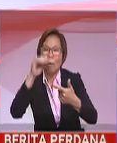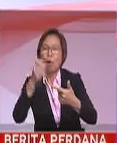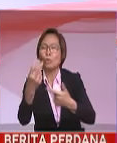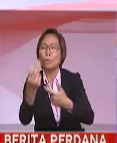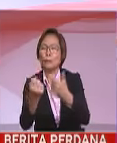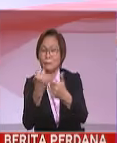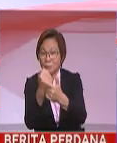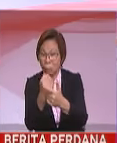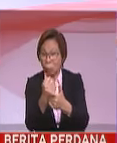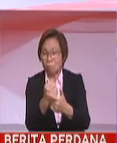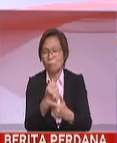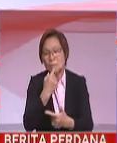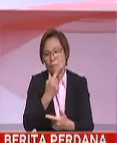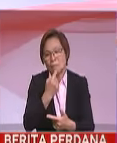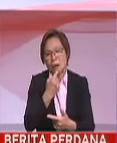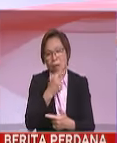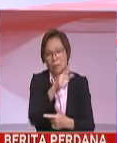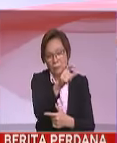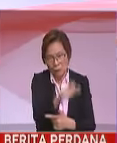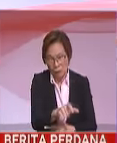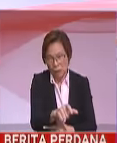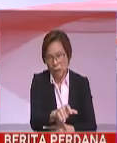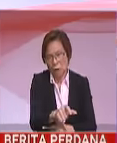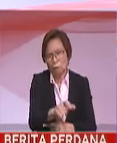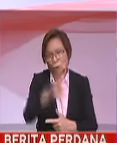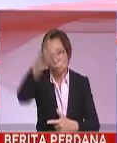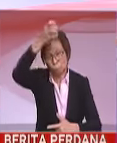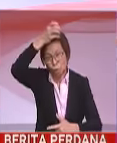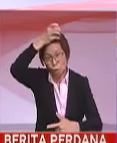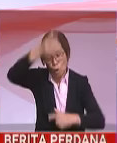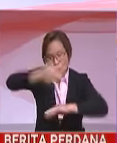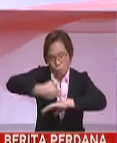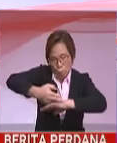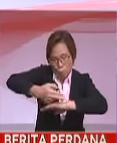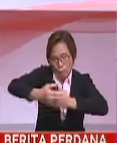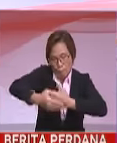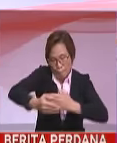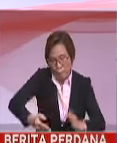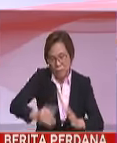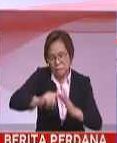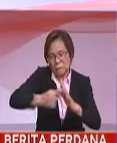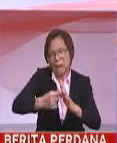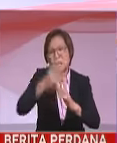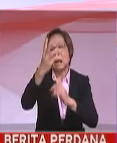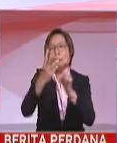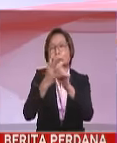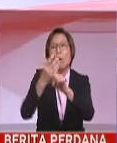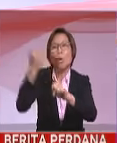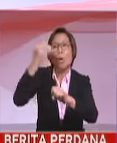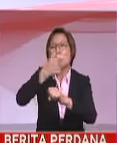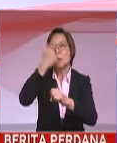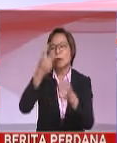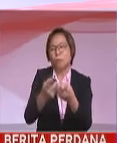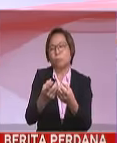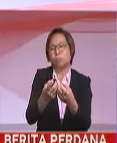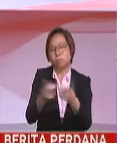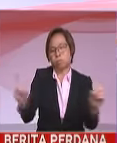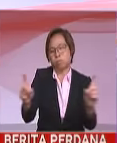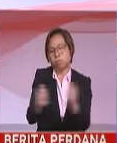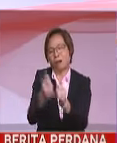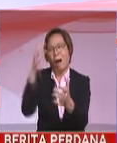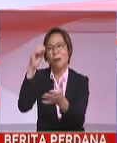12 tahun. Menurut beliau, mangsa merupakan seorang jururawat yang menyewa di bilik itu sejak 6 tahun lepas setelah berpisah dengan